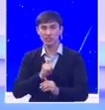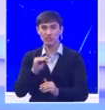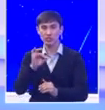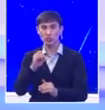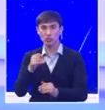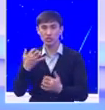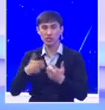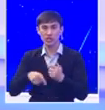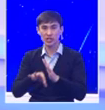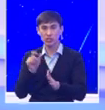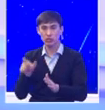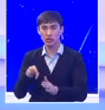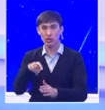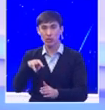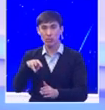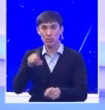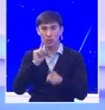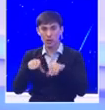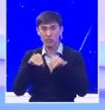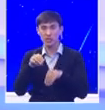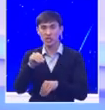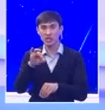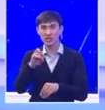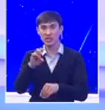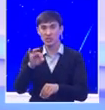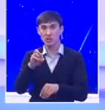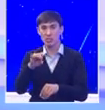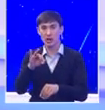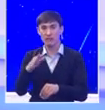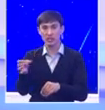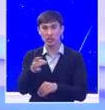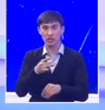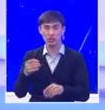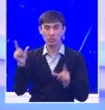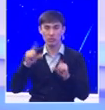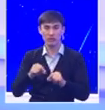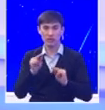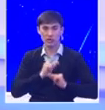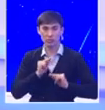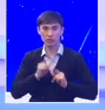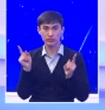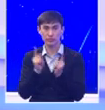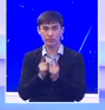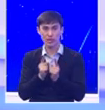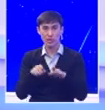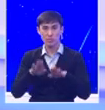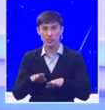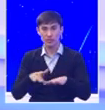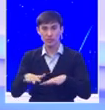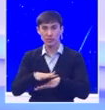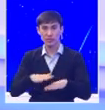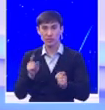Так считает депутат Мажилиса парламента страны Жанна Тельпекпаева. В наш регион она прибыла накануне с рабочим визитом.